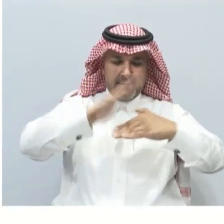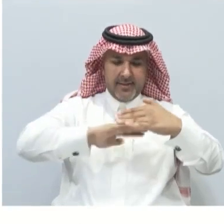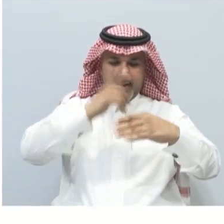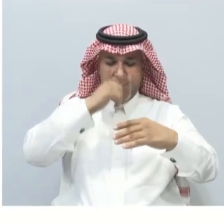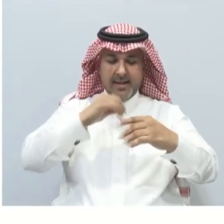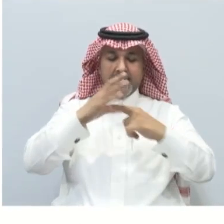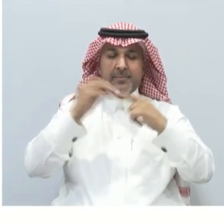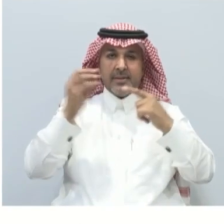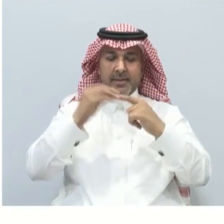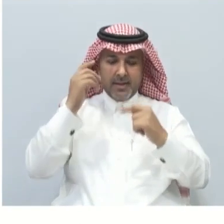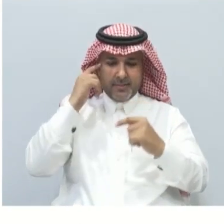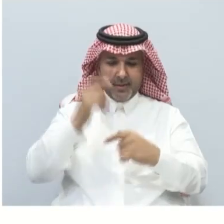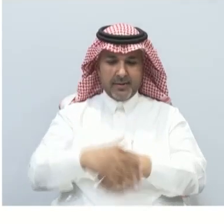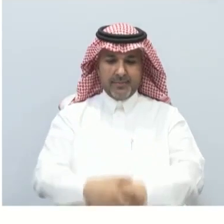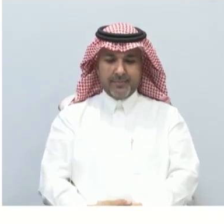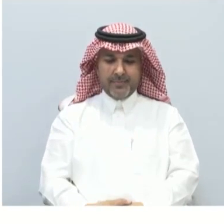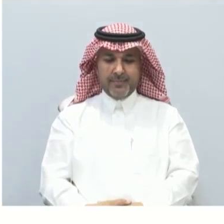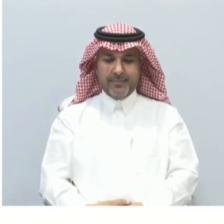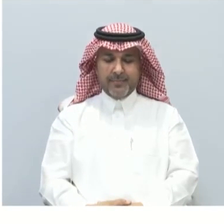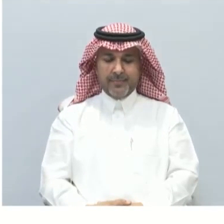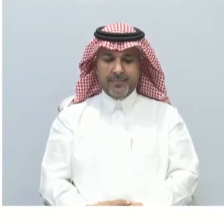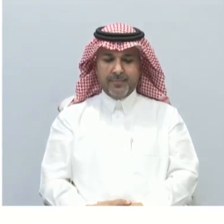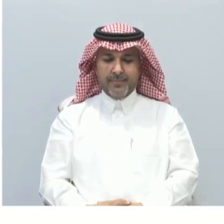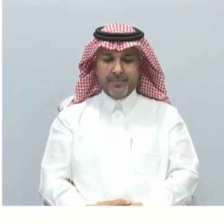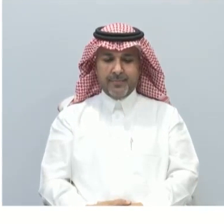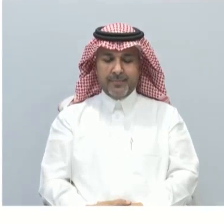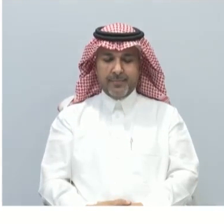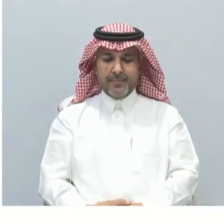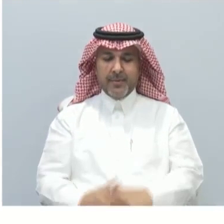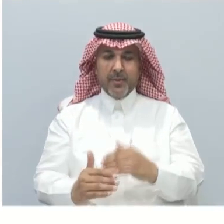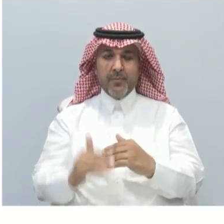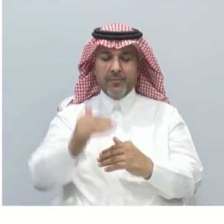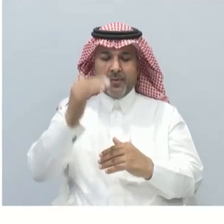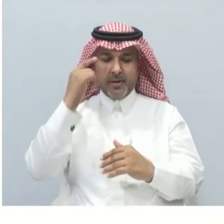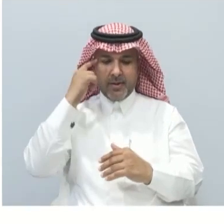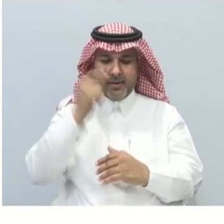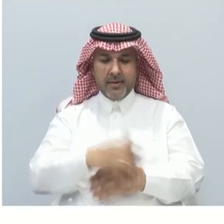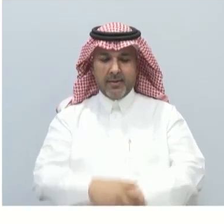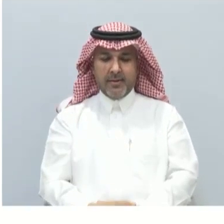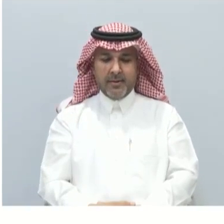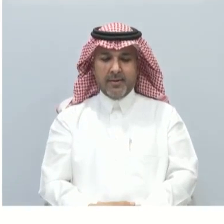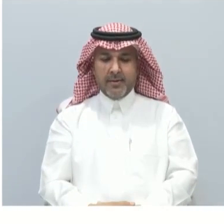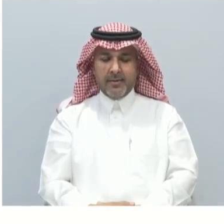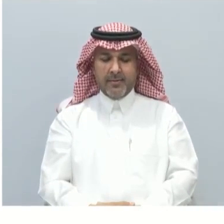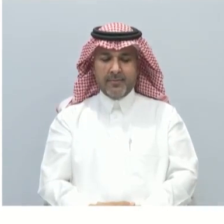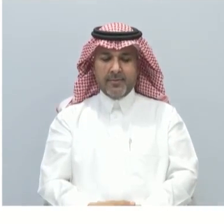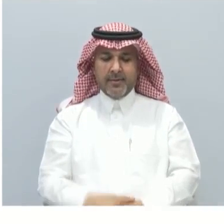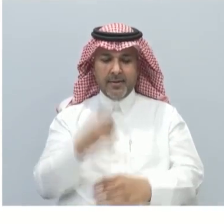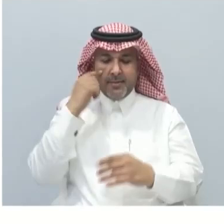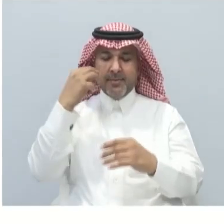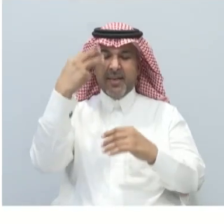وبعدين زاد عليها ثلاثه فبالتالي ارتفعت ثلاث وحدات الى الاعلى فصارت بهذه الصوره